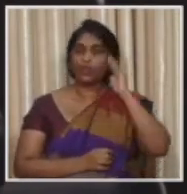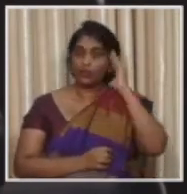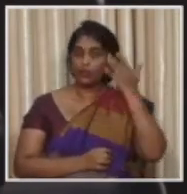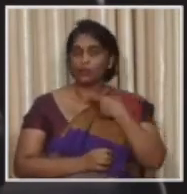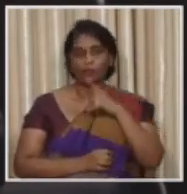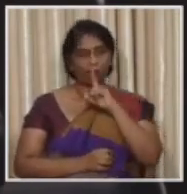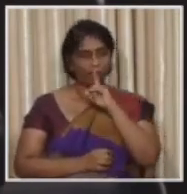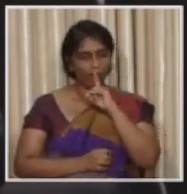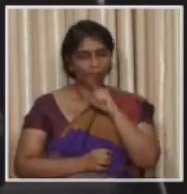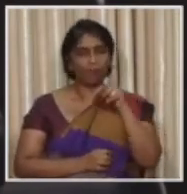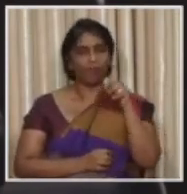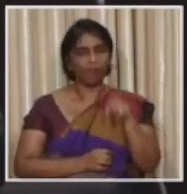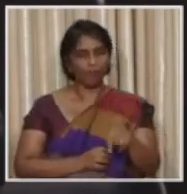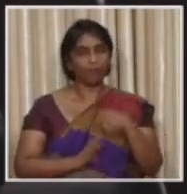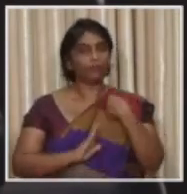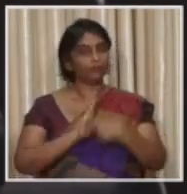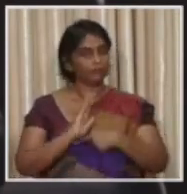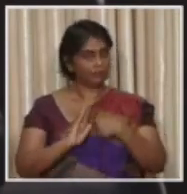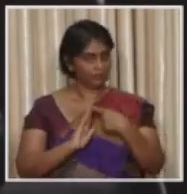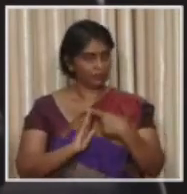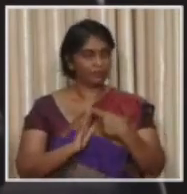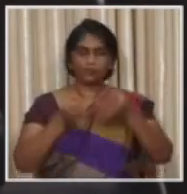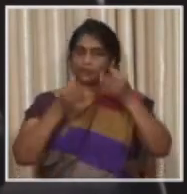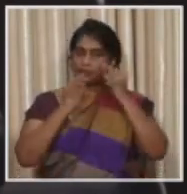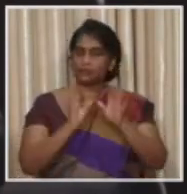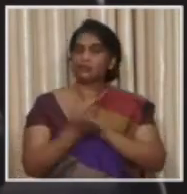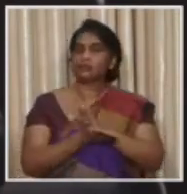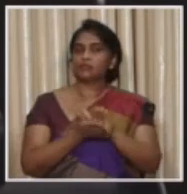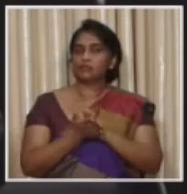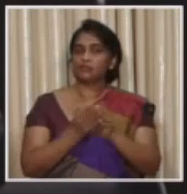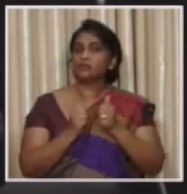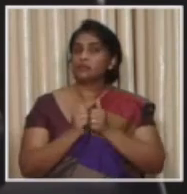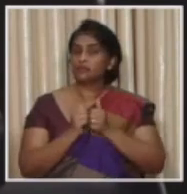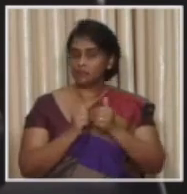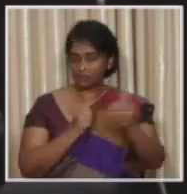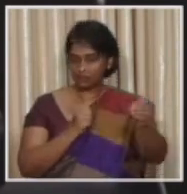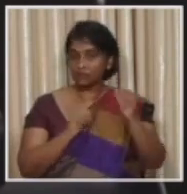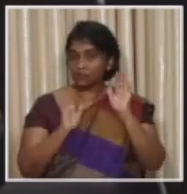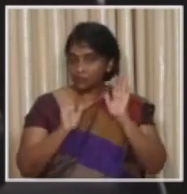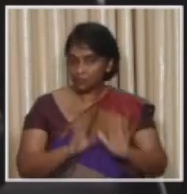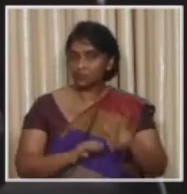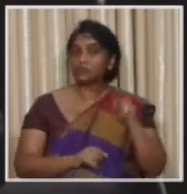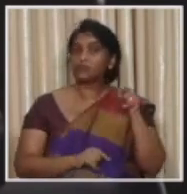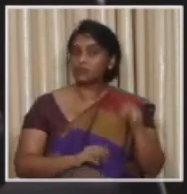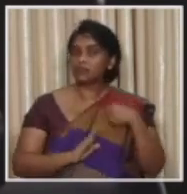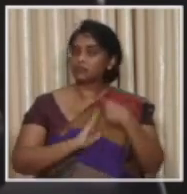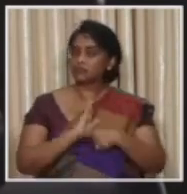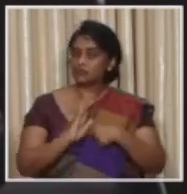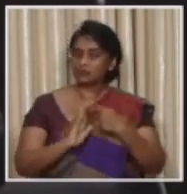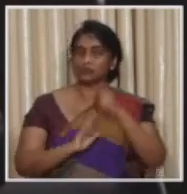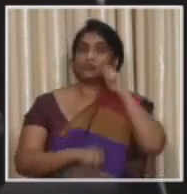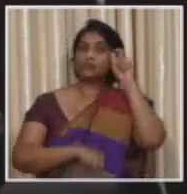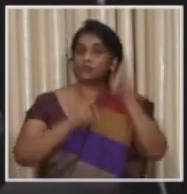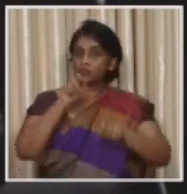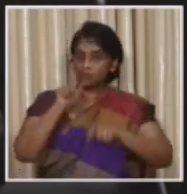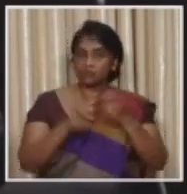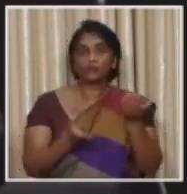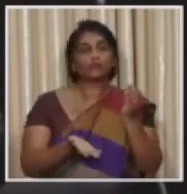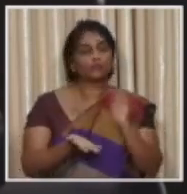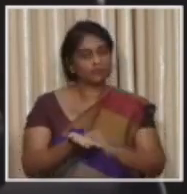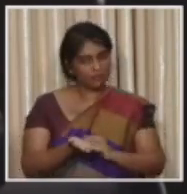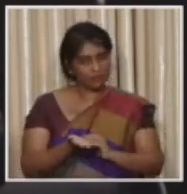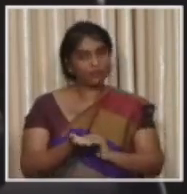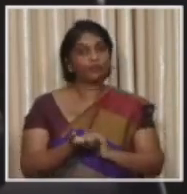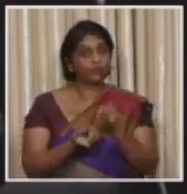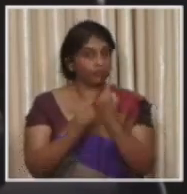මතක් කරනවා මේ රට නිවැරදි ගමන් මාර්ගයකට යන්න නම් මේ රටේ ජනතාවගේ නැවත